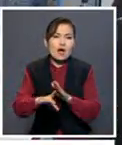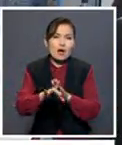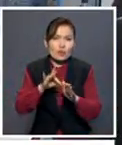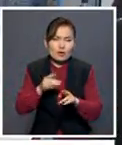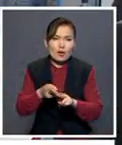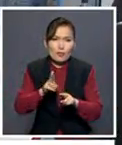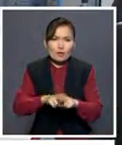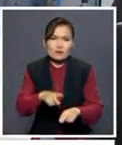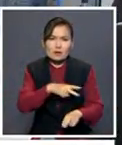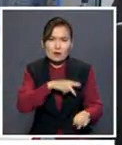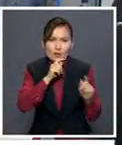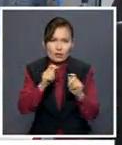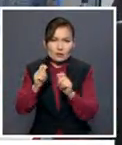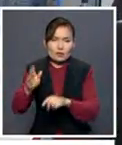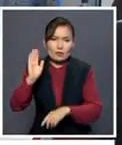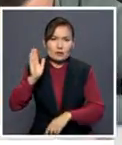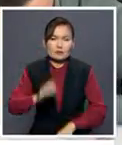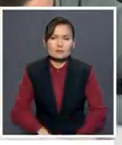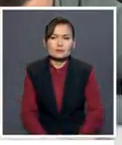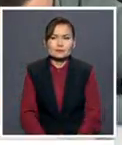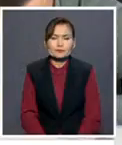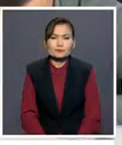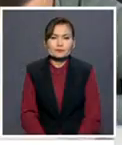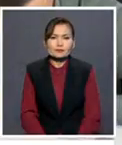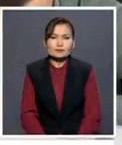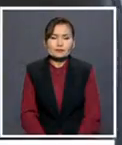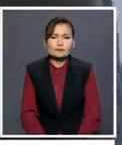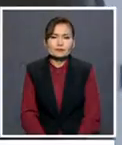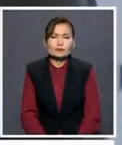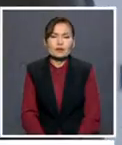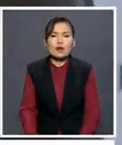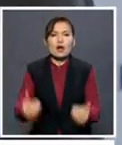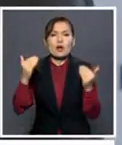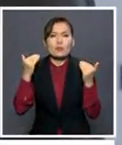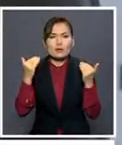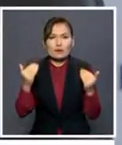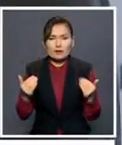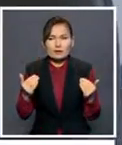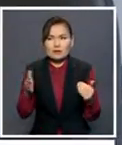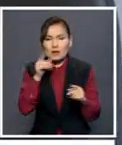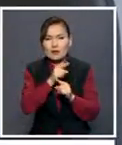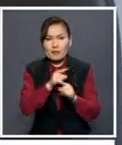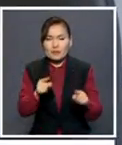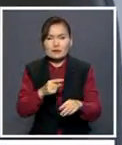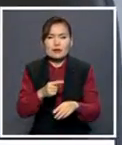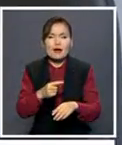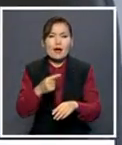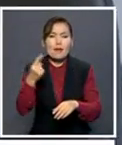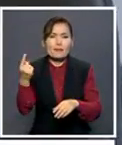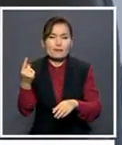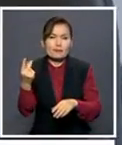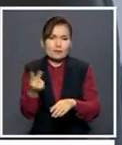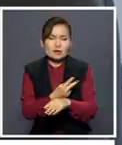орнатуына, экспорттық мәселелерін шешуге жағдай туғызады. Бүгінгі таңда 1,5 есе өстік дедік.